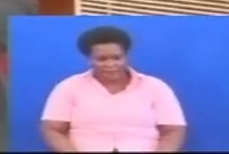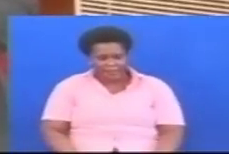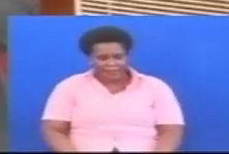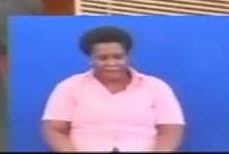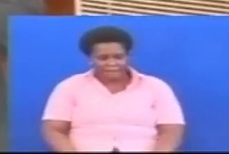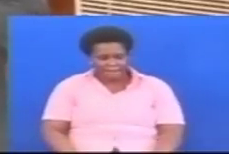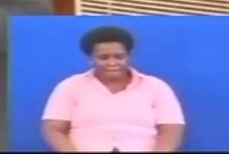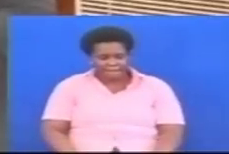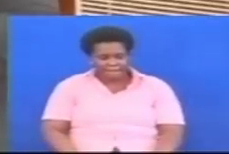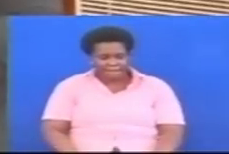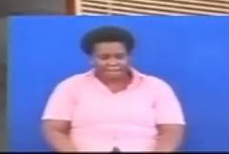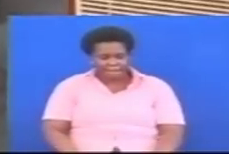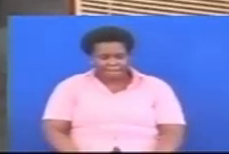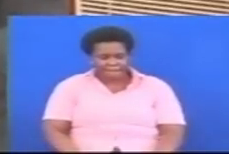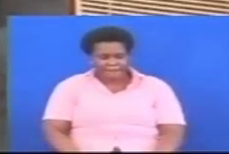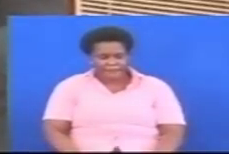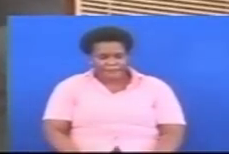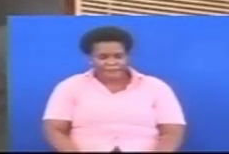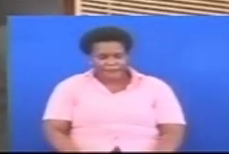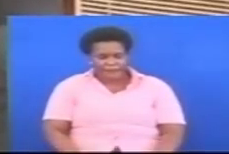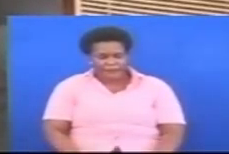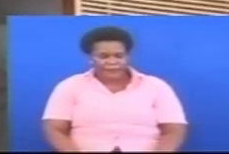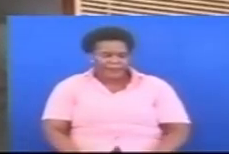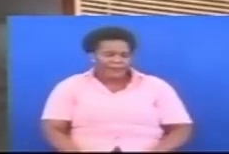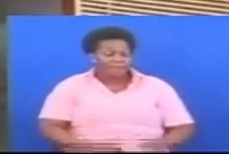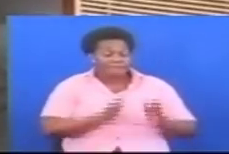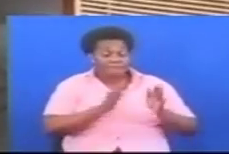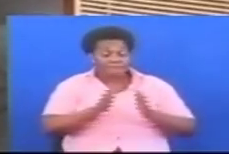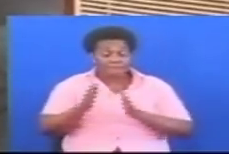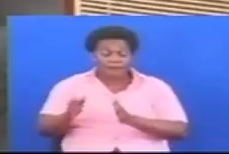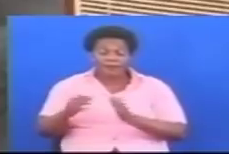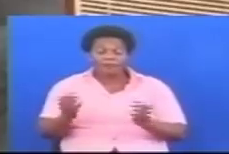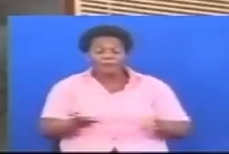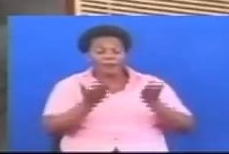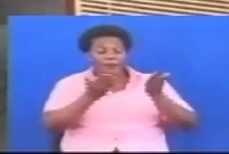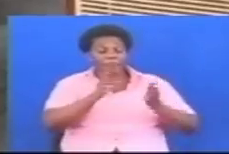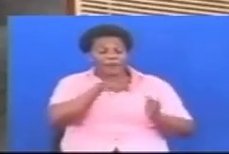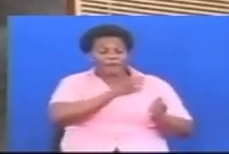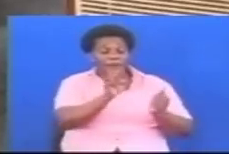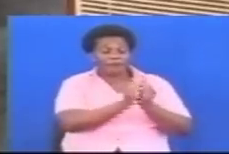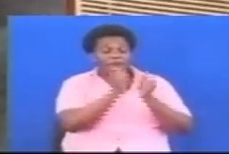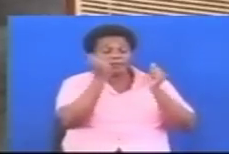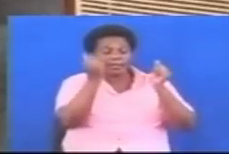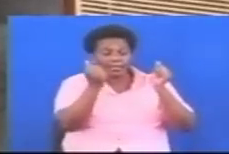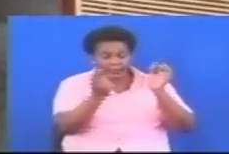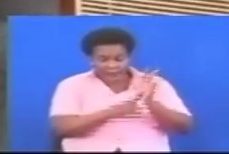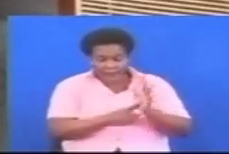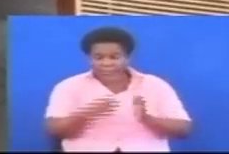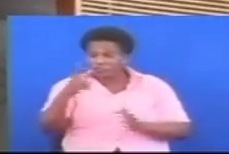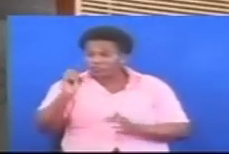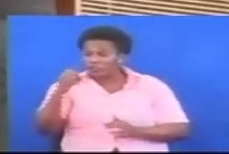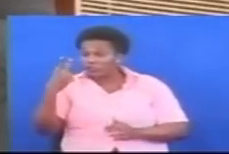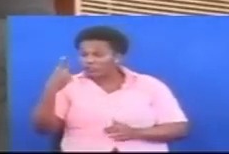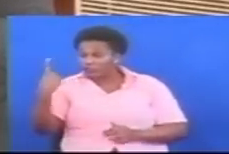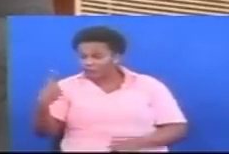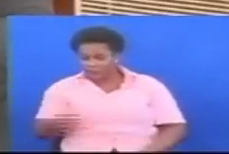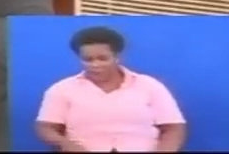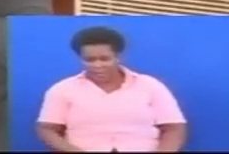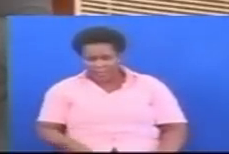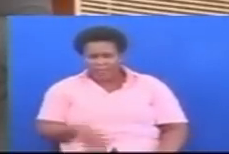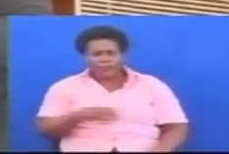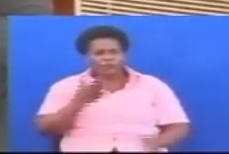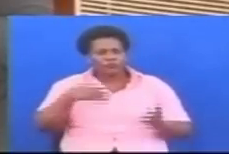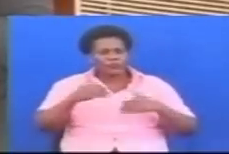ya maendeleo kwa miaka ya 2016-2021 kwa Tanzania, kuwa ni nchi ya uchumi wa viwanda ifikapo